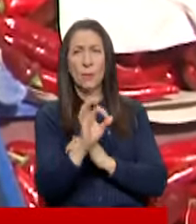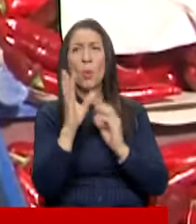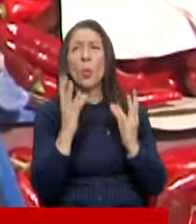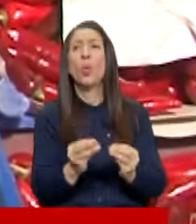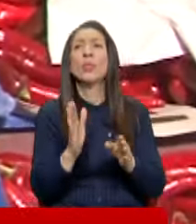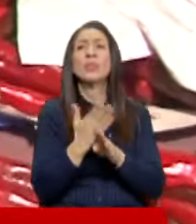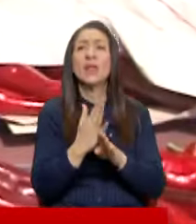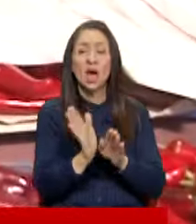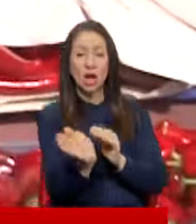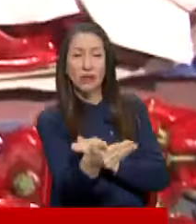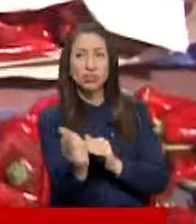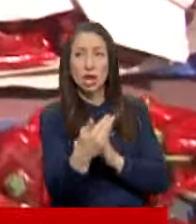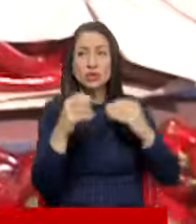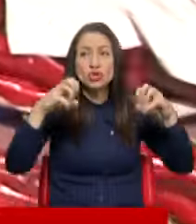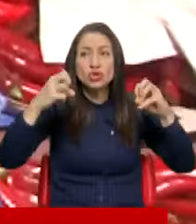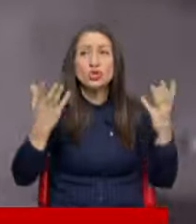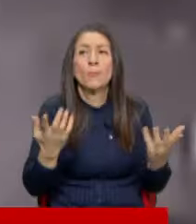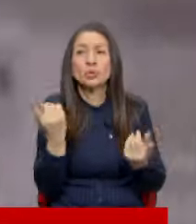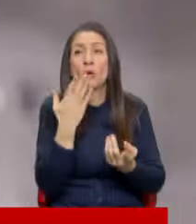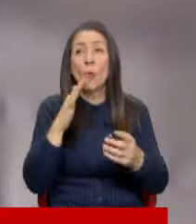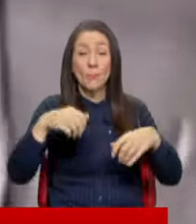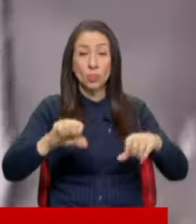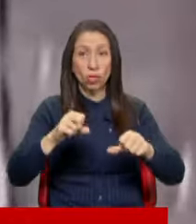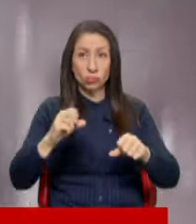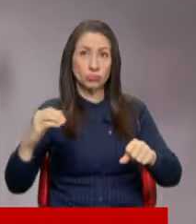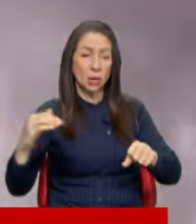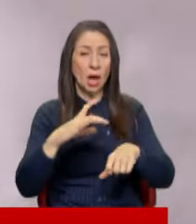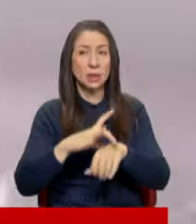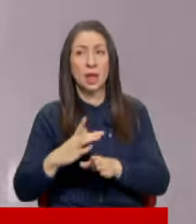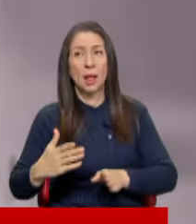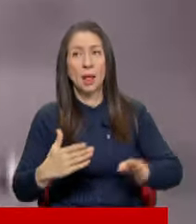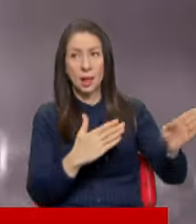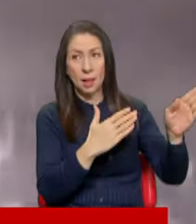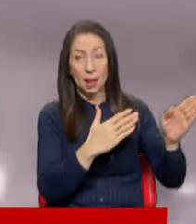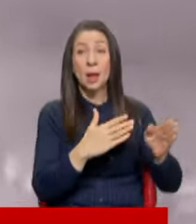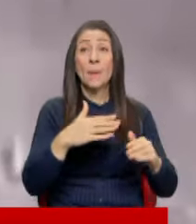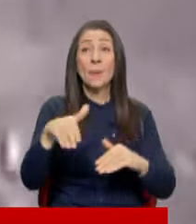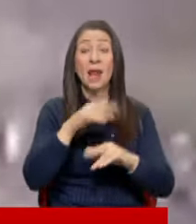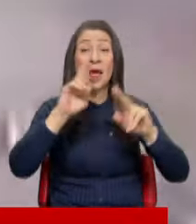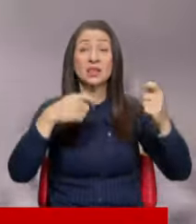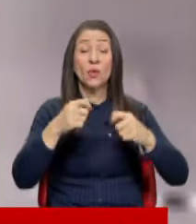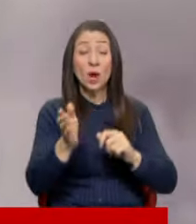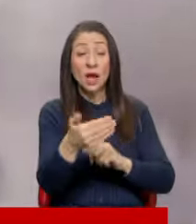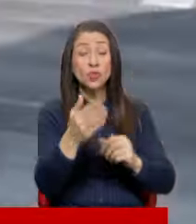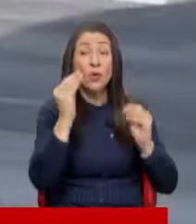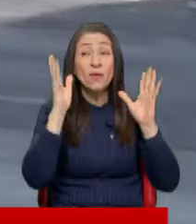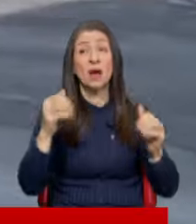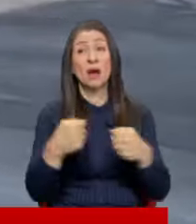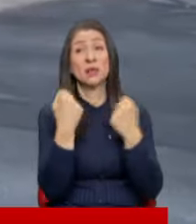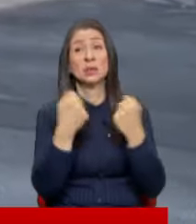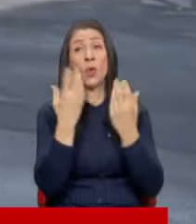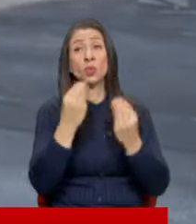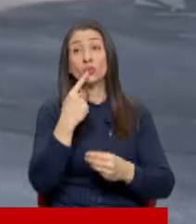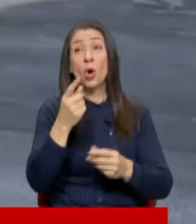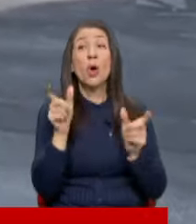istemez olur Çünkü kavşakta ışık yok Herhangi bir şey yok motosiklet sürücüsü hastanede tedavi altında Mahalle esnafı kavşakta çok kaza olduğunu dile